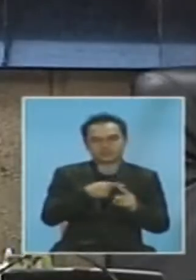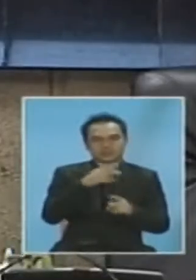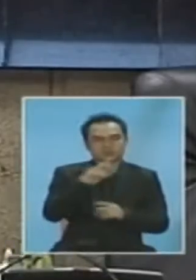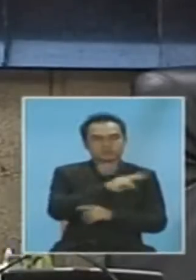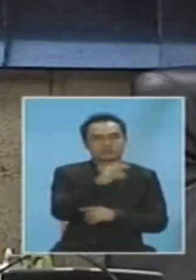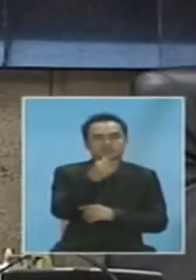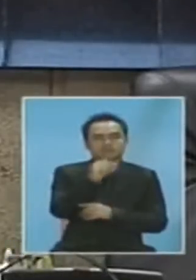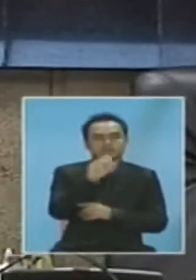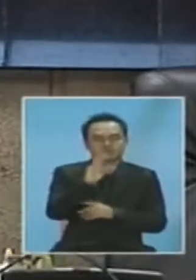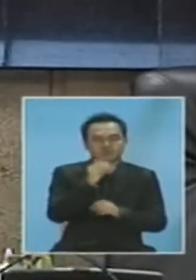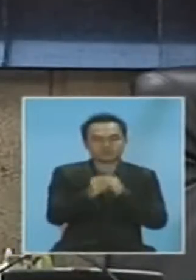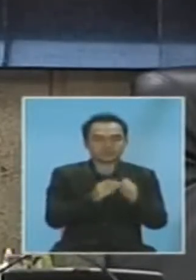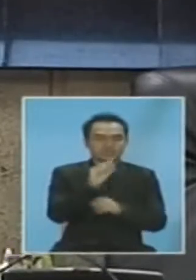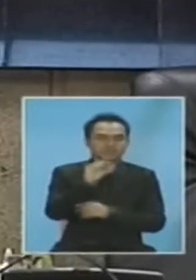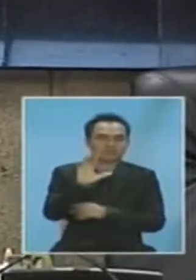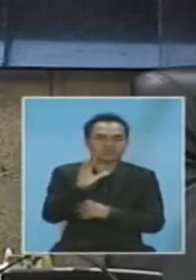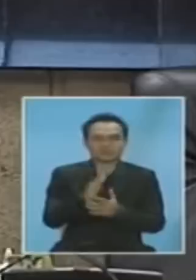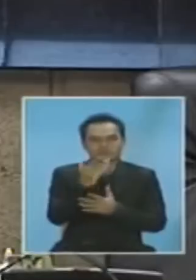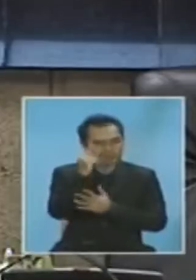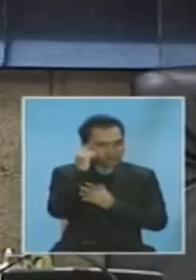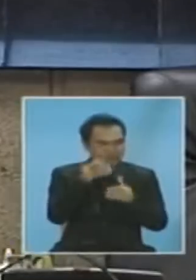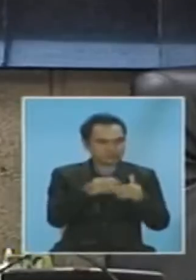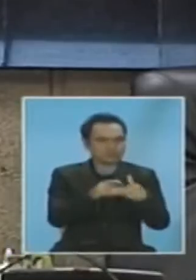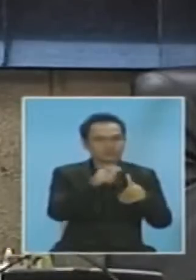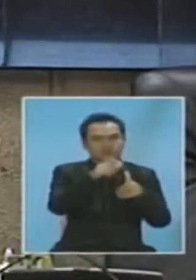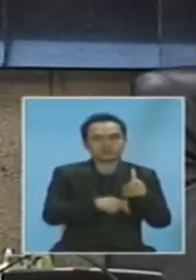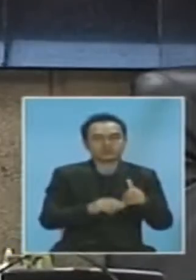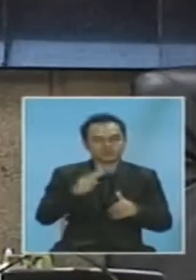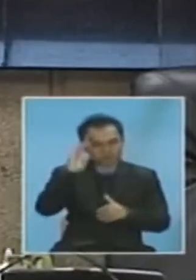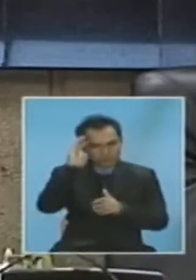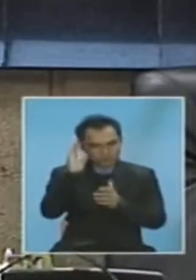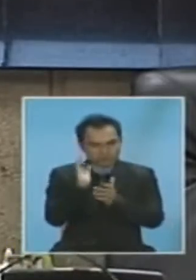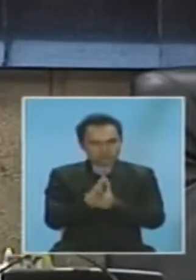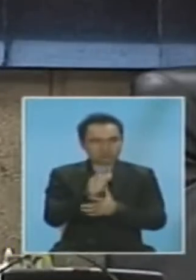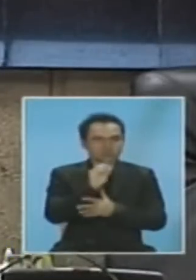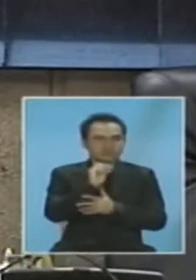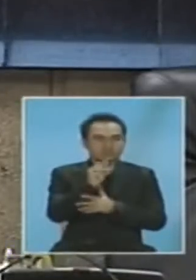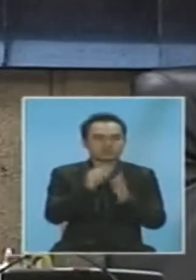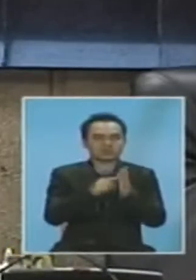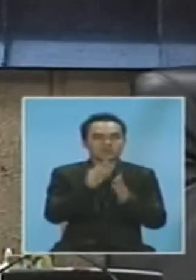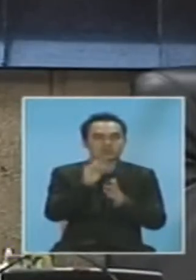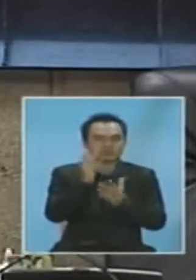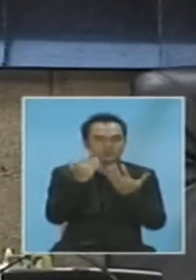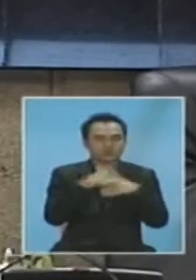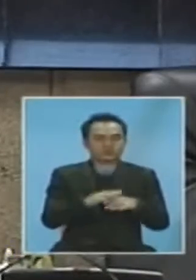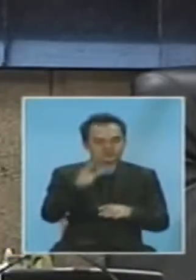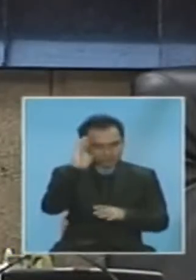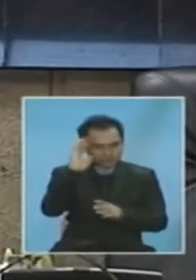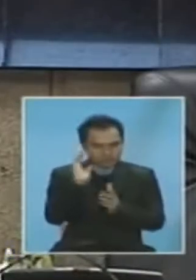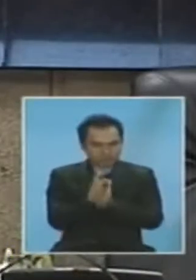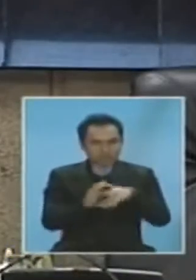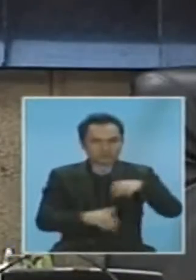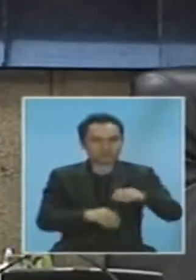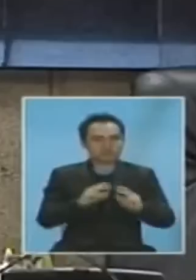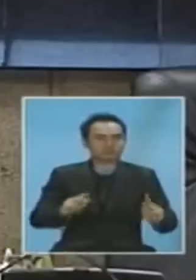น2555แต่งตั้งพลตำรวจตรีธวัชบุญเฟื่องร่วมกับสำนักงานตำรวจแห่งชาติกระทรว